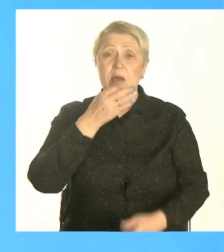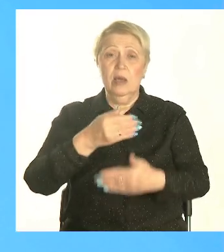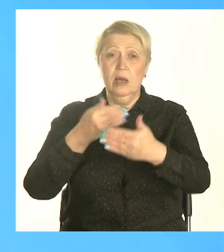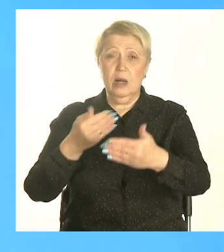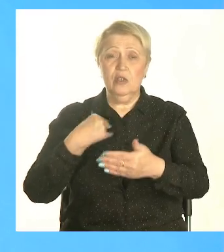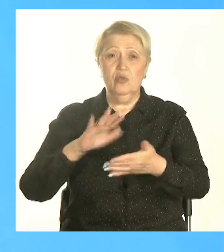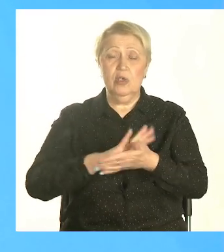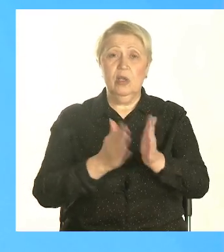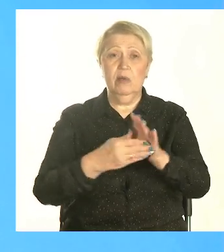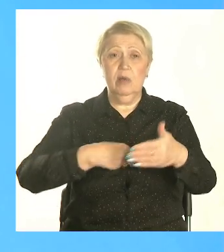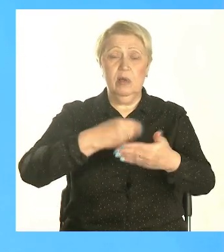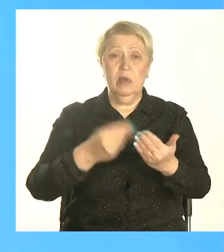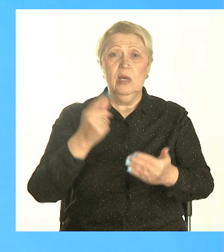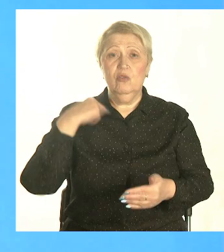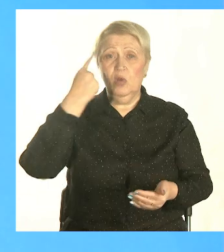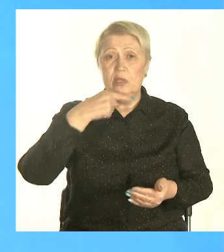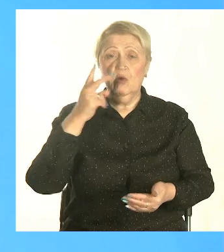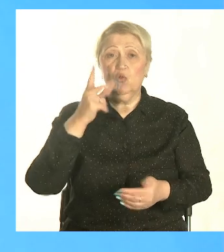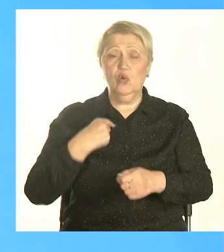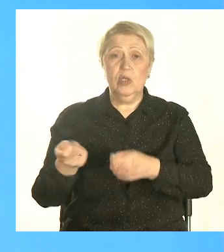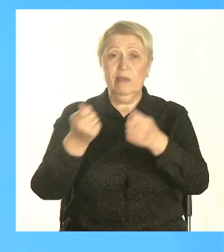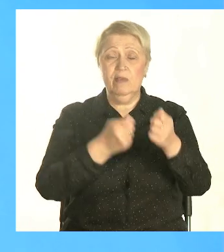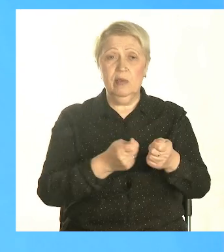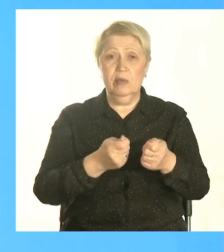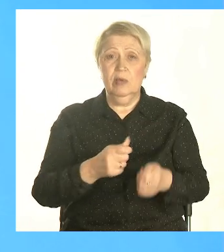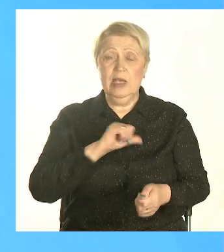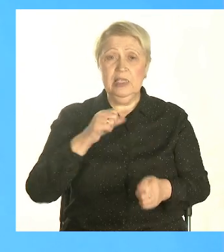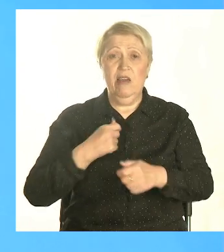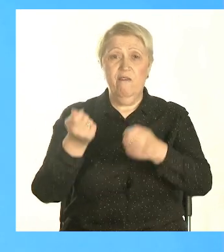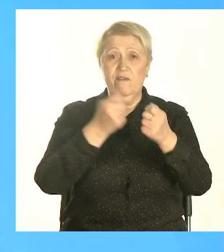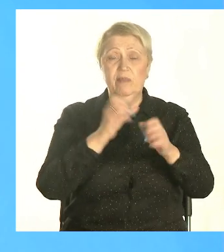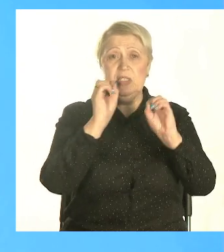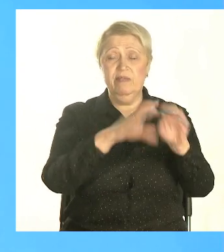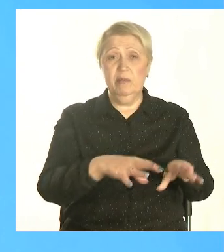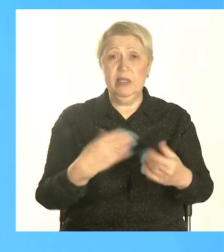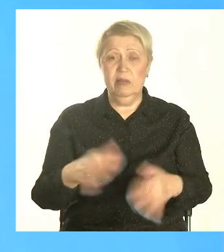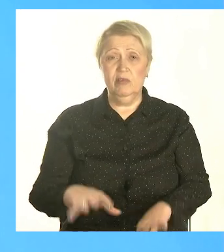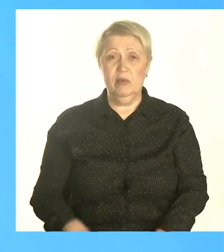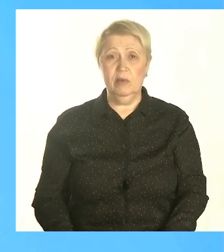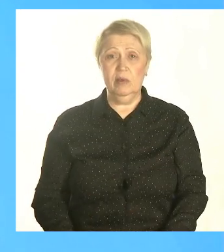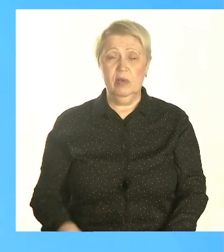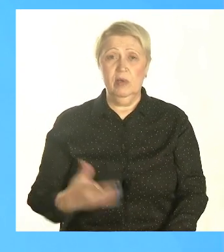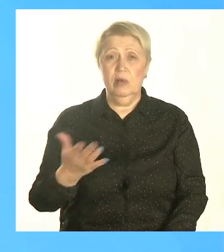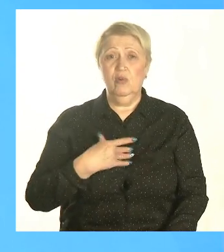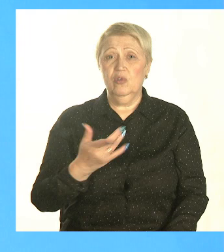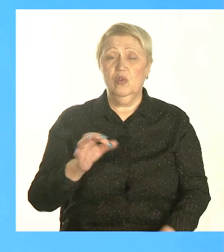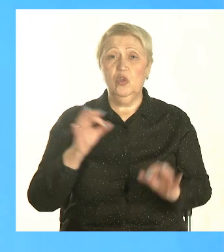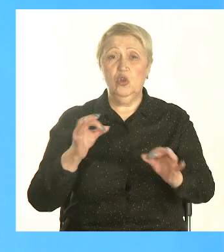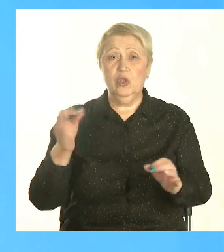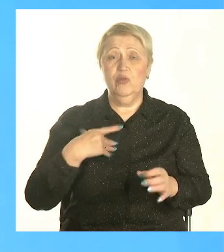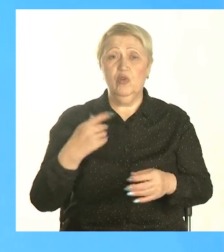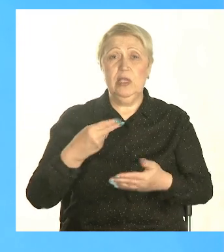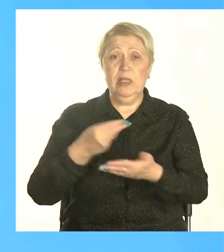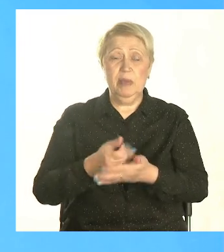заключил договор с лицом, который вывезет эти отходы, а сам повез, сложил и выкинул эти отходы в лесочек. Ему какая разница? Он ничего не заплатил, убрал орган